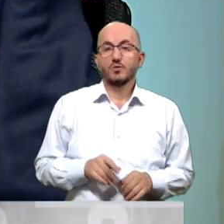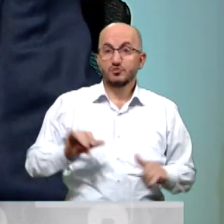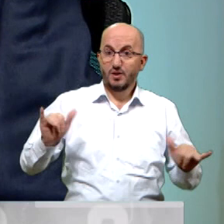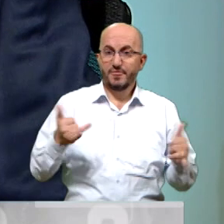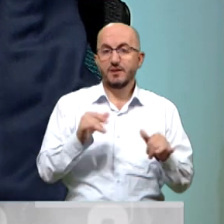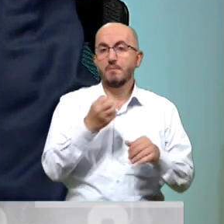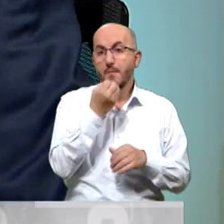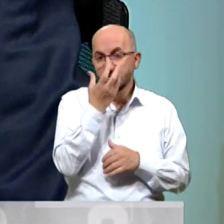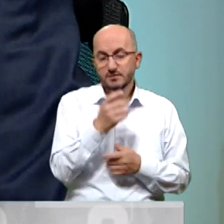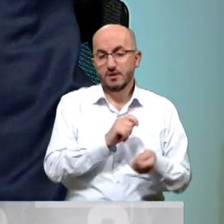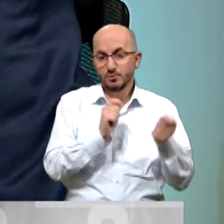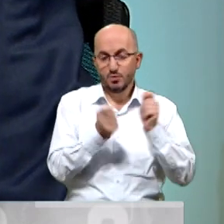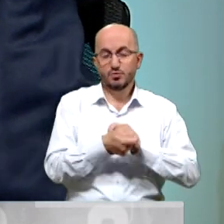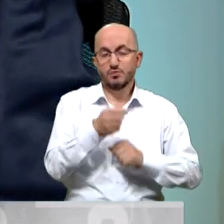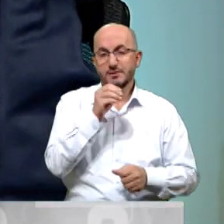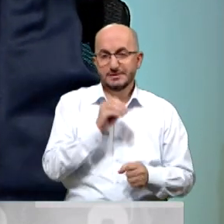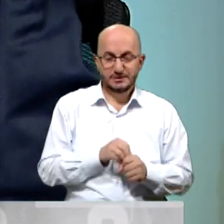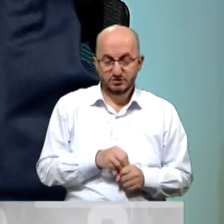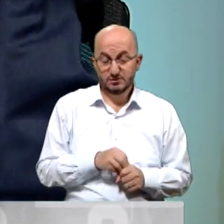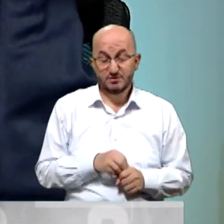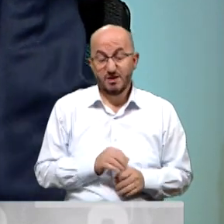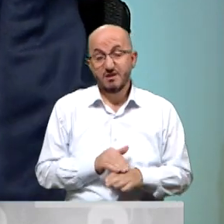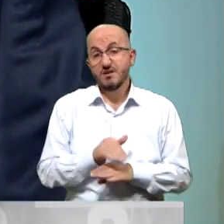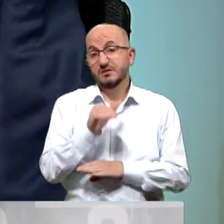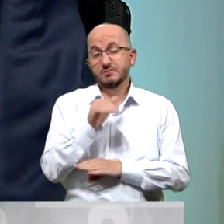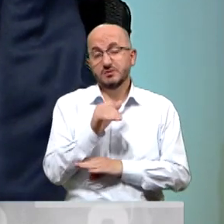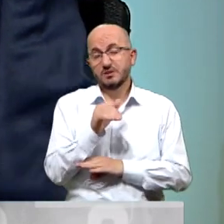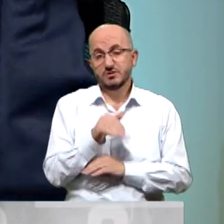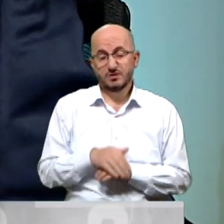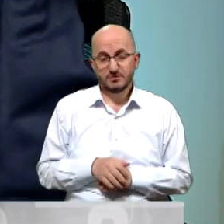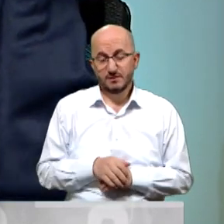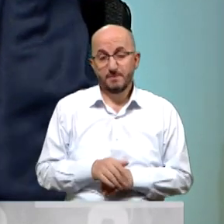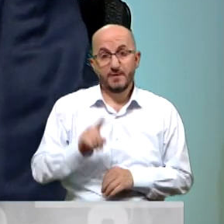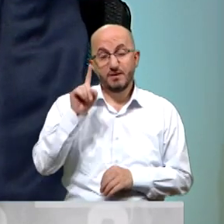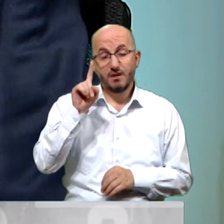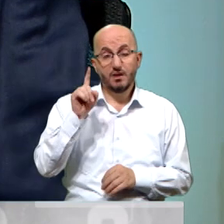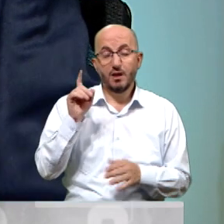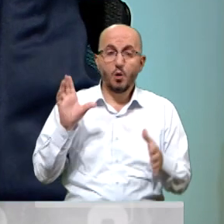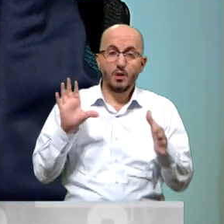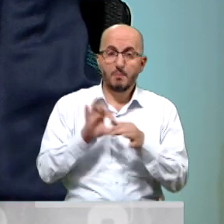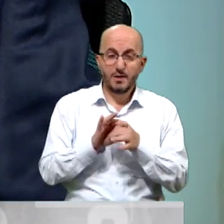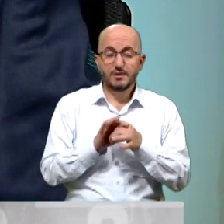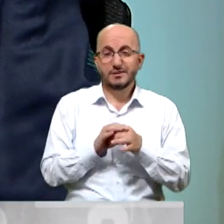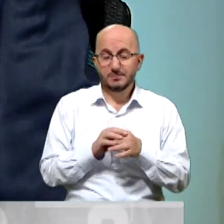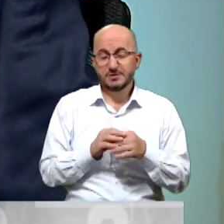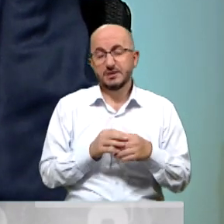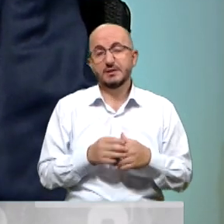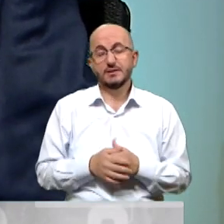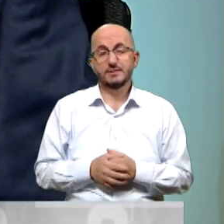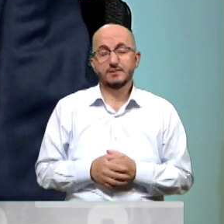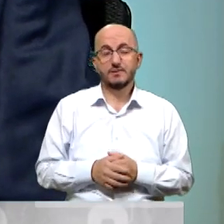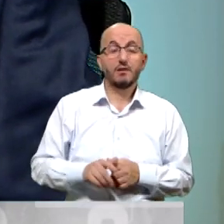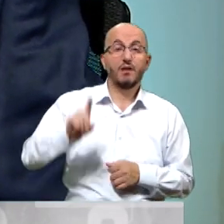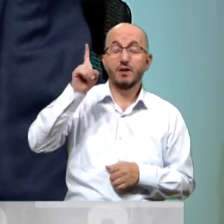cennet bahçesine dönüştürmesi elbette. Hayatımızda yaşarken Allah'la olan ilişkilerimizle ilgili, Cenab-ı